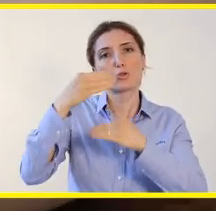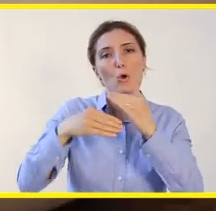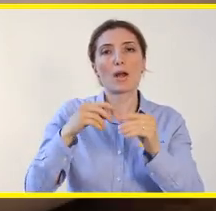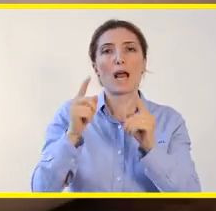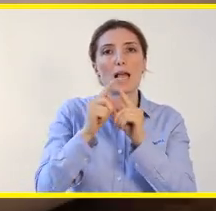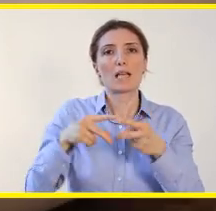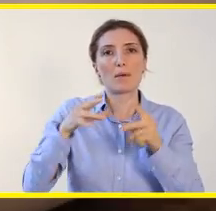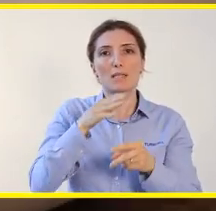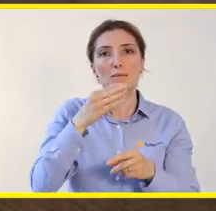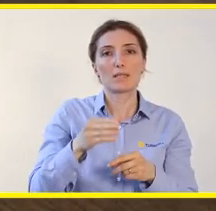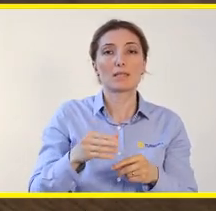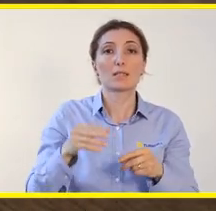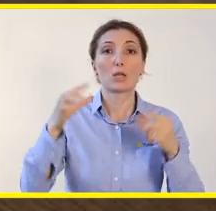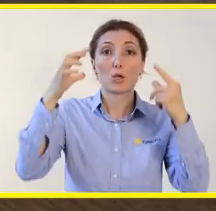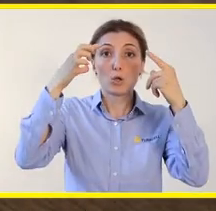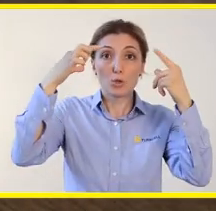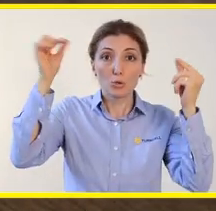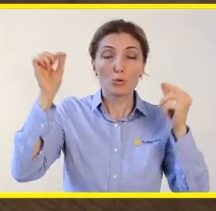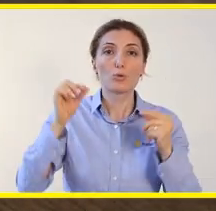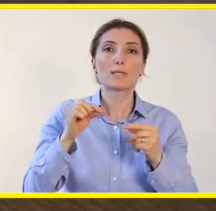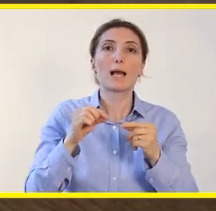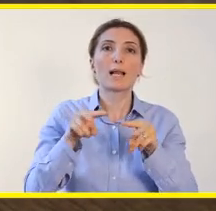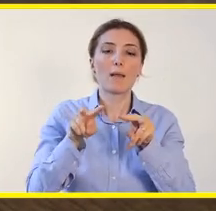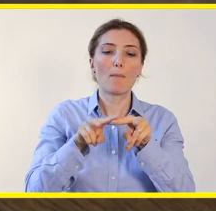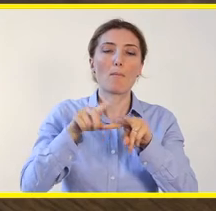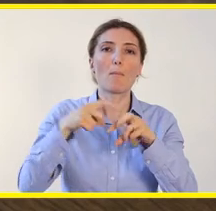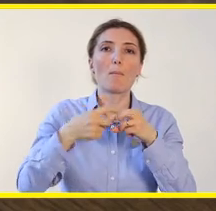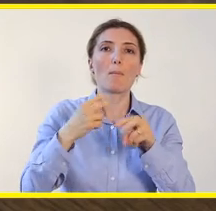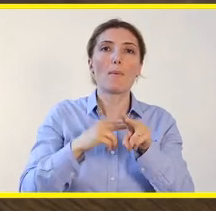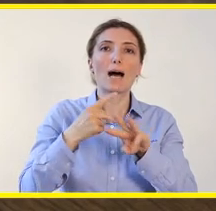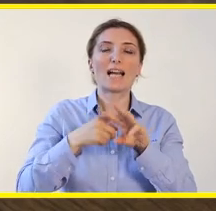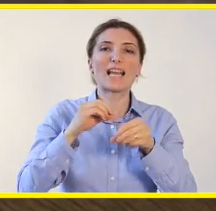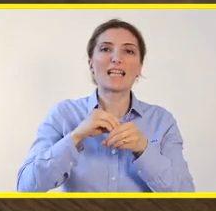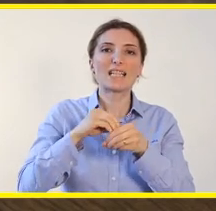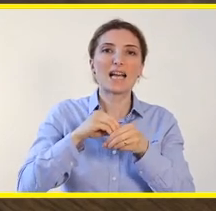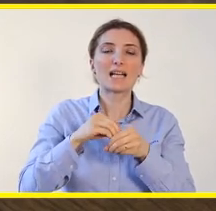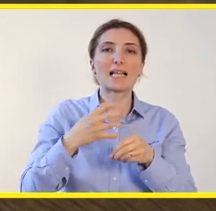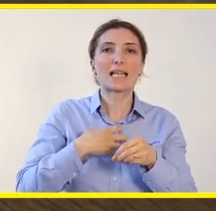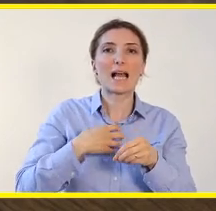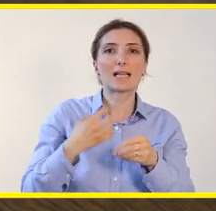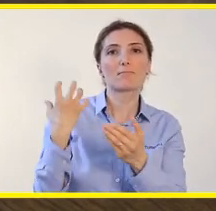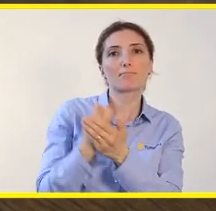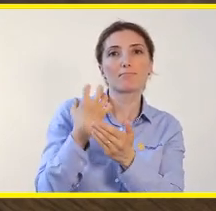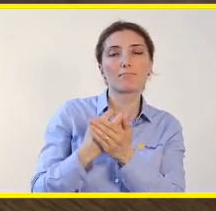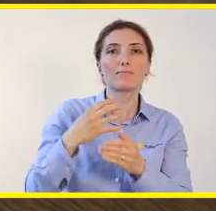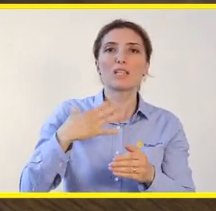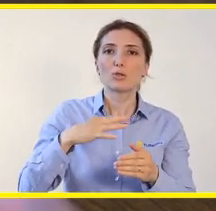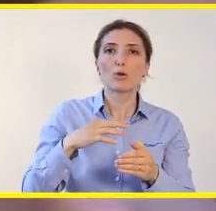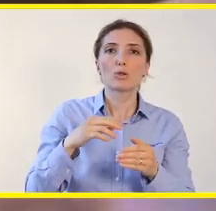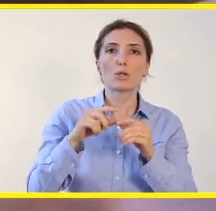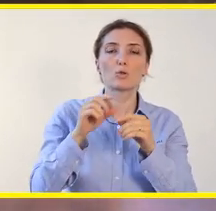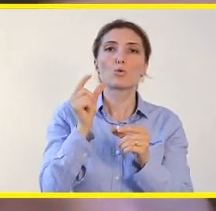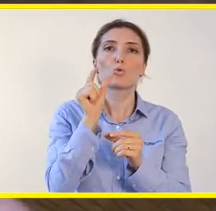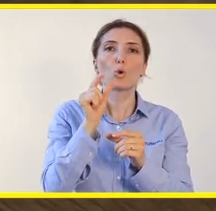hesap açabilirsiniz. Turkcell App Market'ten de uygulama yüklemek istiyorsanız, uygulama ayarları ekranından